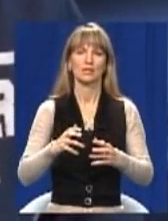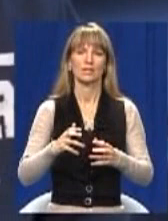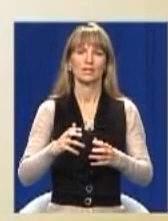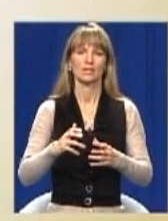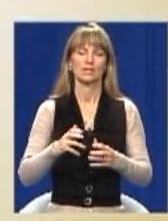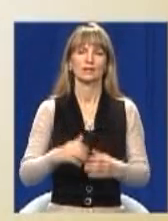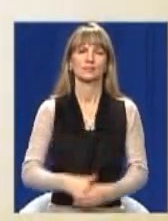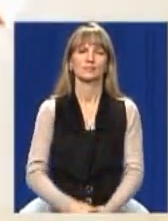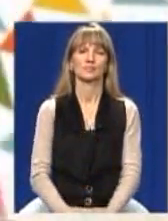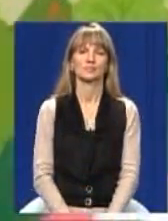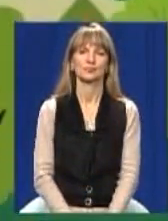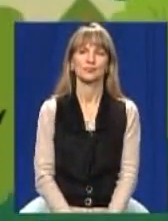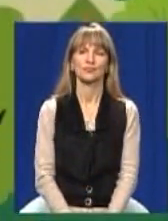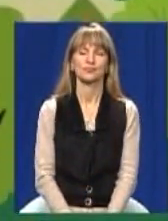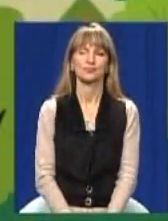всю неделю.